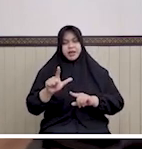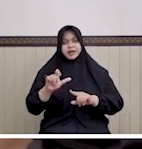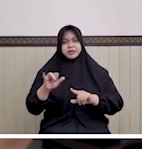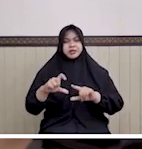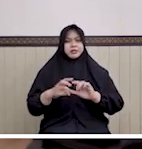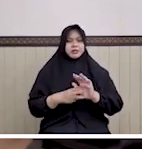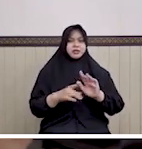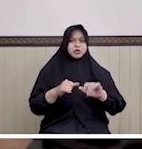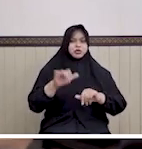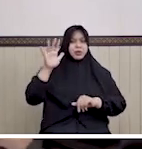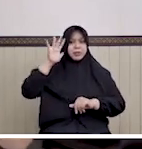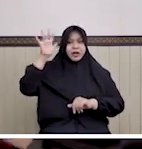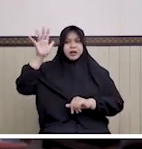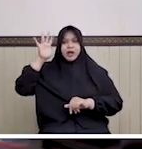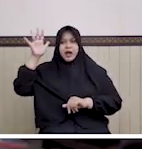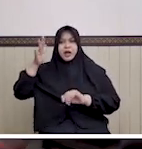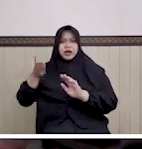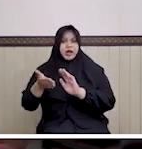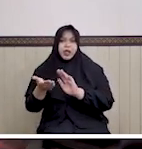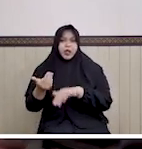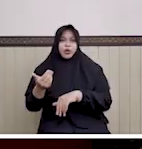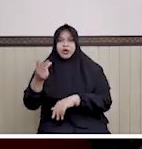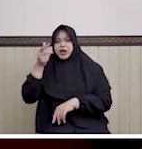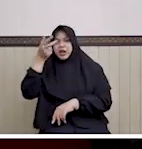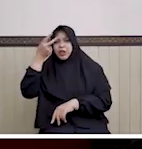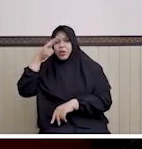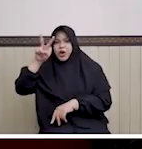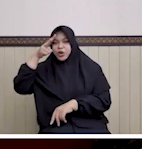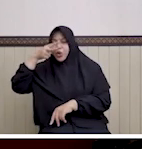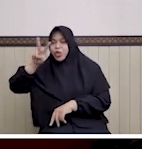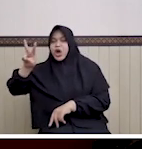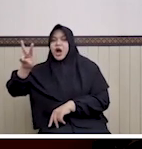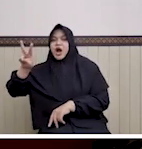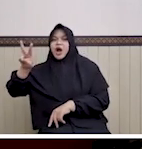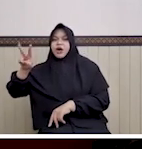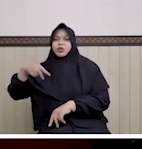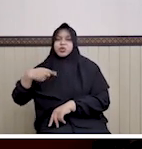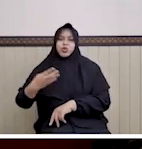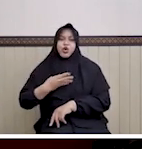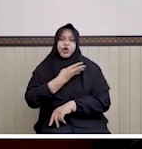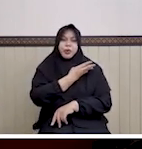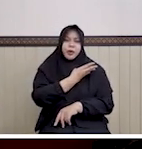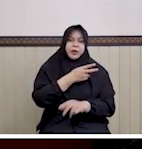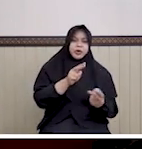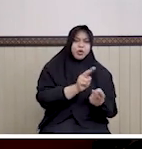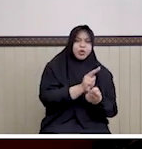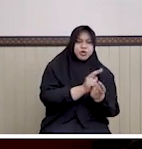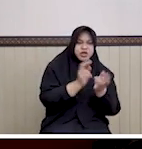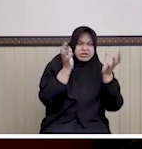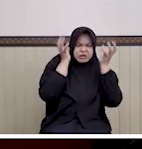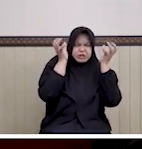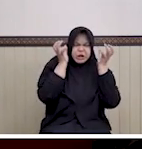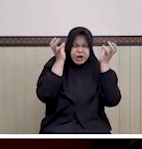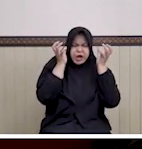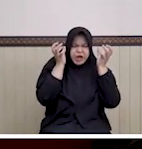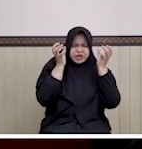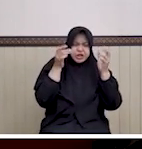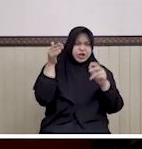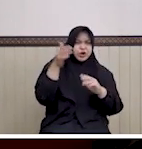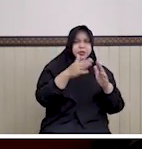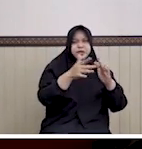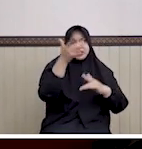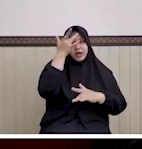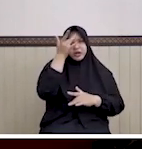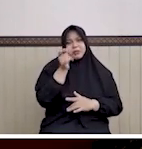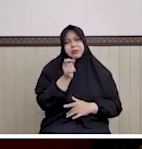kalau itu bukan deiye di luar di elah ya kalau mereka sudah korban perkosaan stress depresi kemudian setelah periksa dia harus